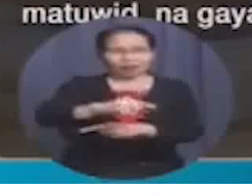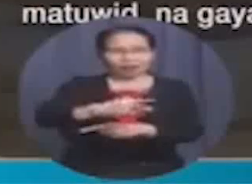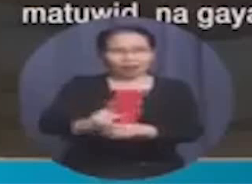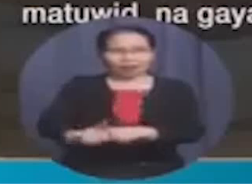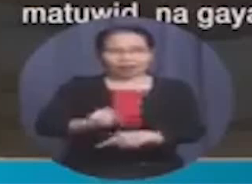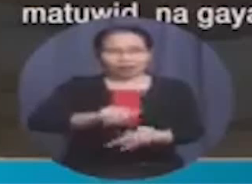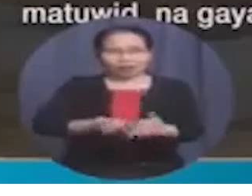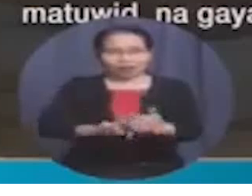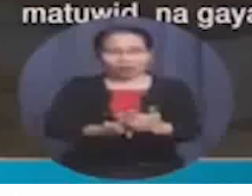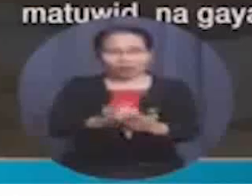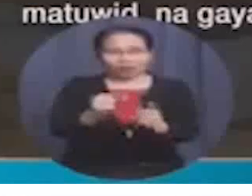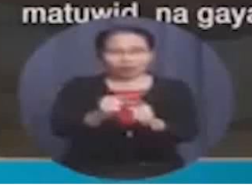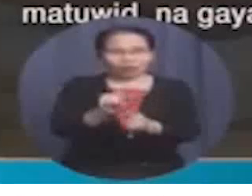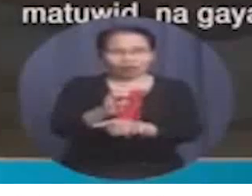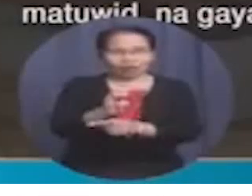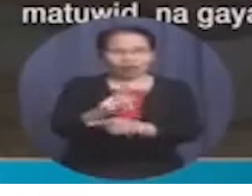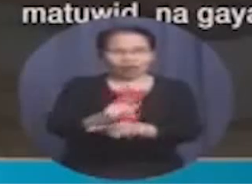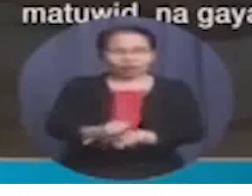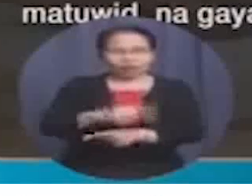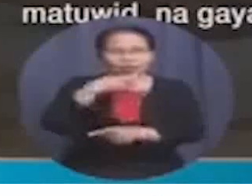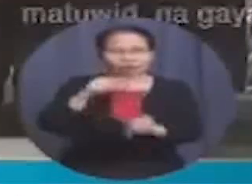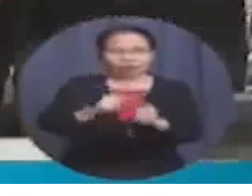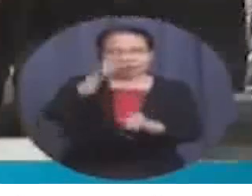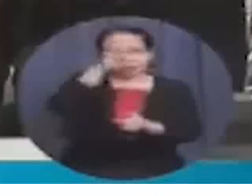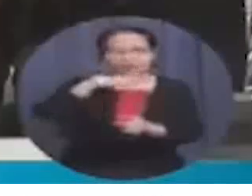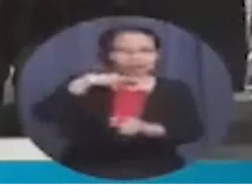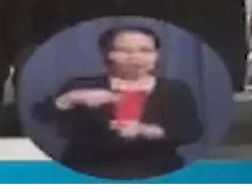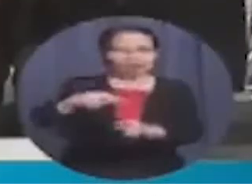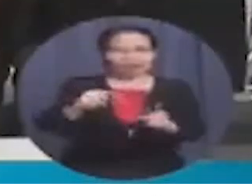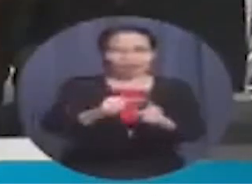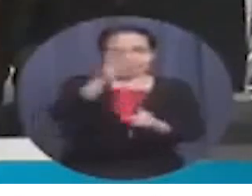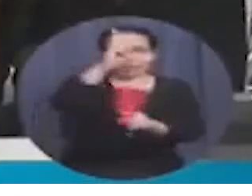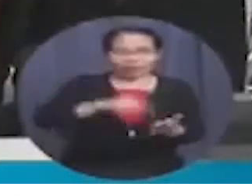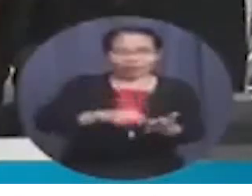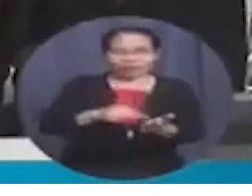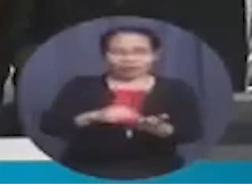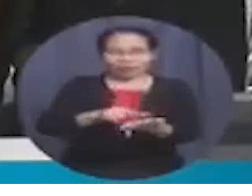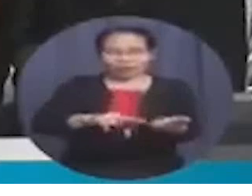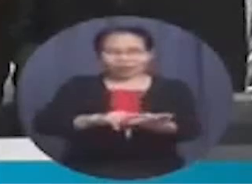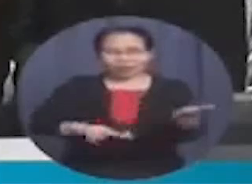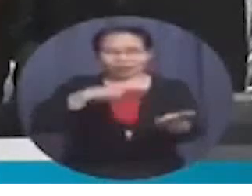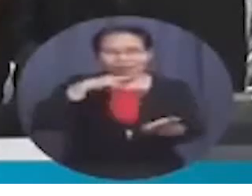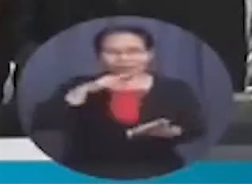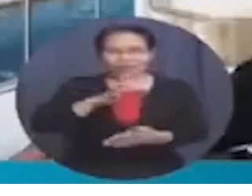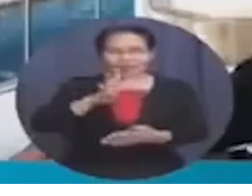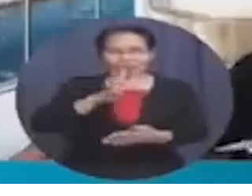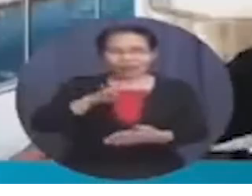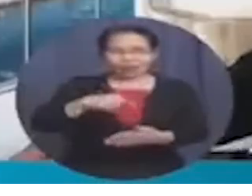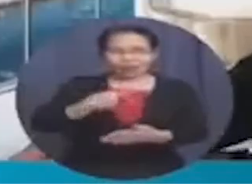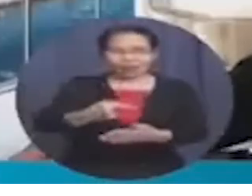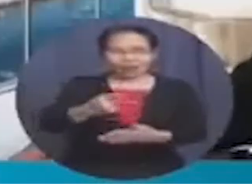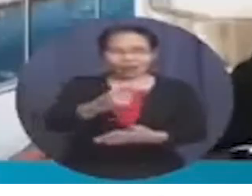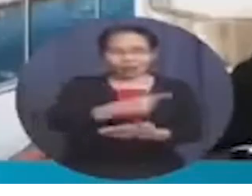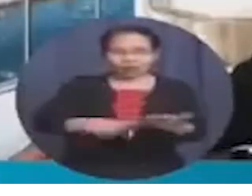ni Elipas yun, hindi salita ng Diyos. Ang salita ng Diyos, eto, babasahin ko sa iyo ha, hindi ito sinasabi sa iyo